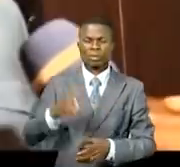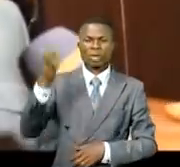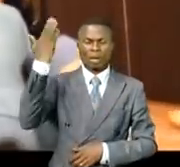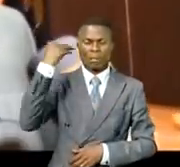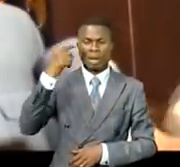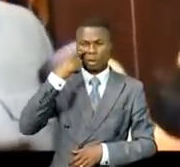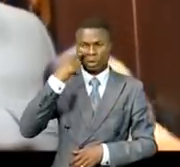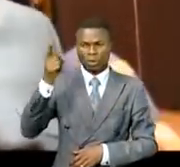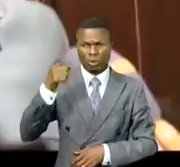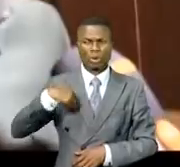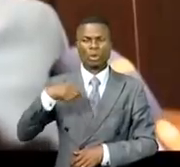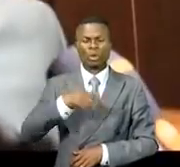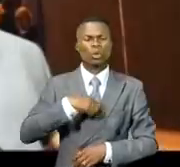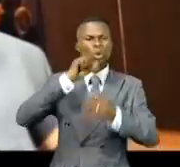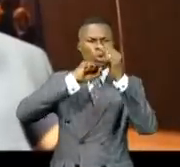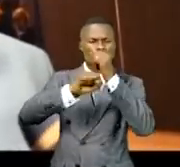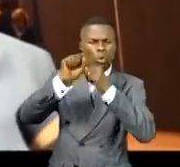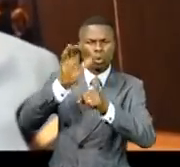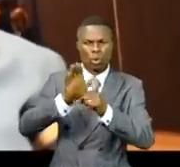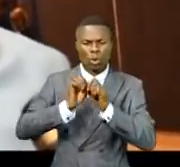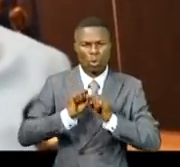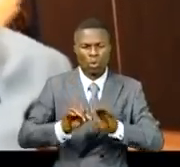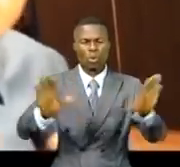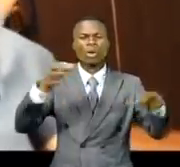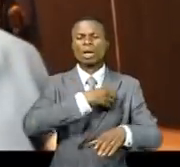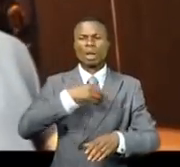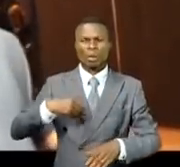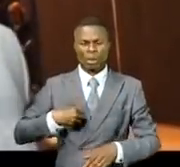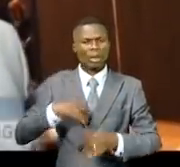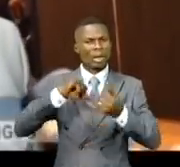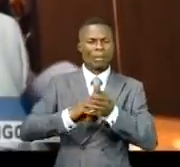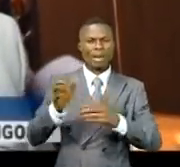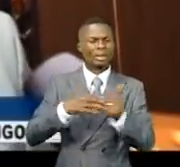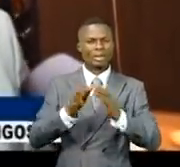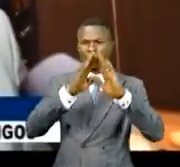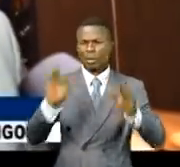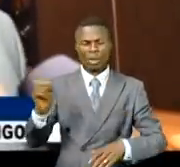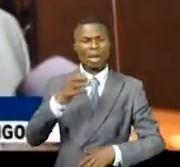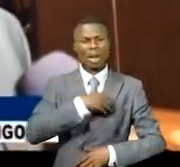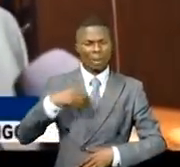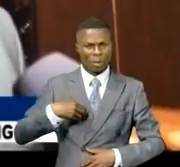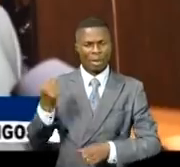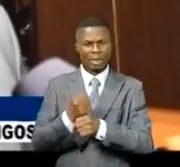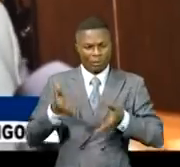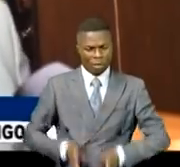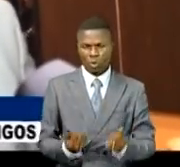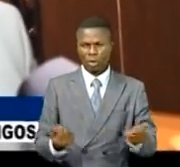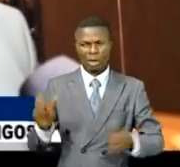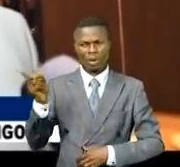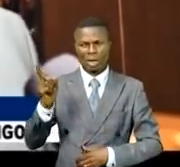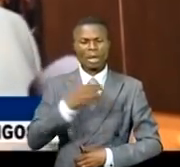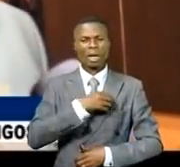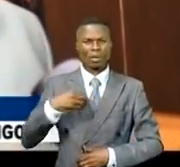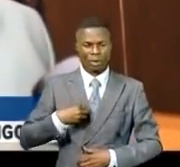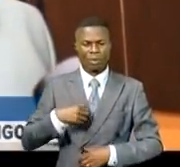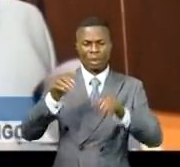Foucault. Donc nous devons sensibiliser, dire que la femme ce n'est pas seulement le mariage, la femme ce n'est pas seulement les enfants, la femme ce n'est pas seulement